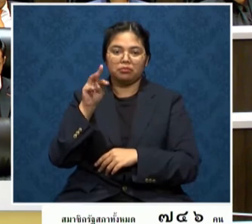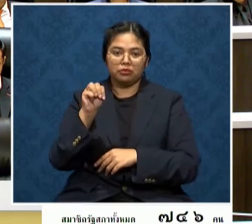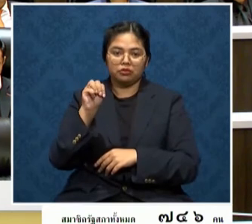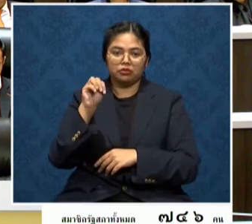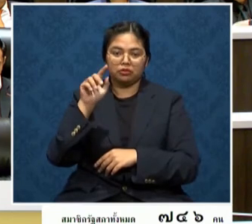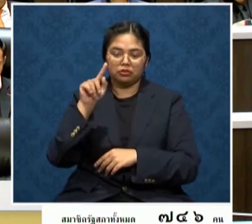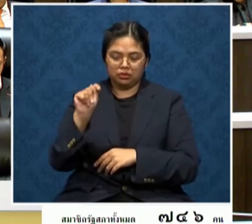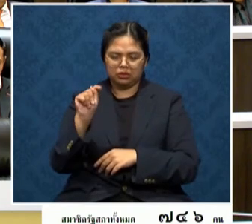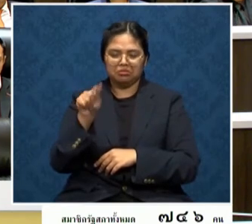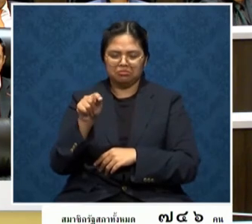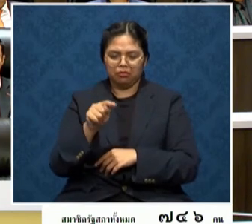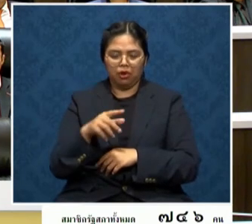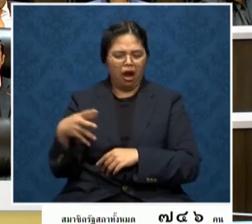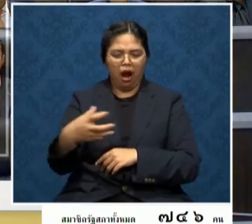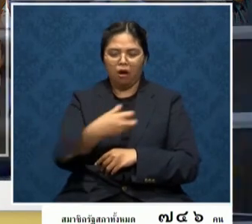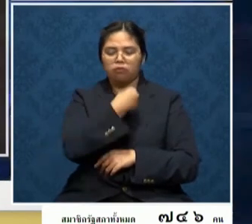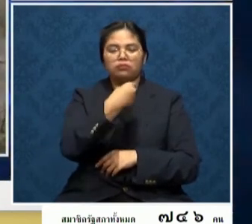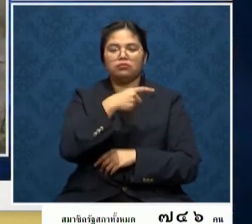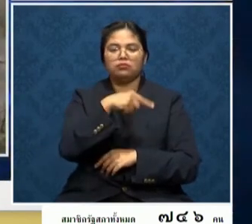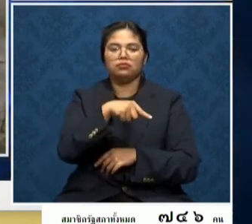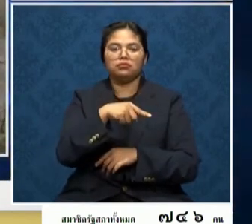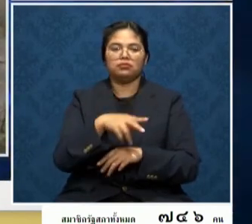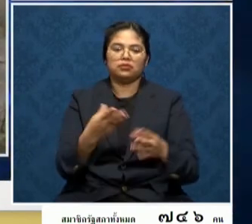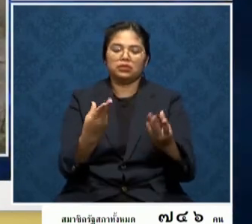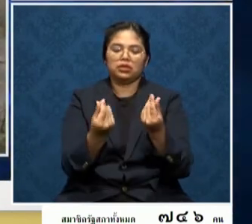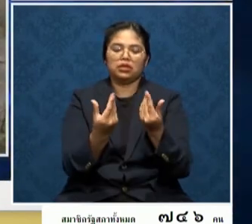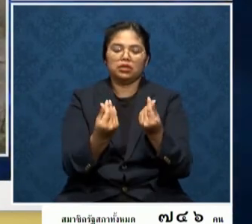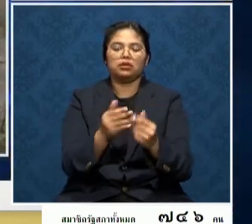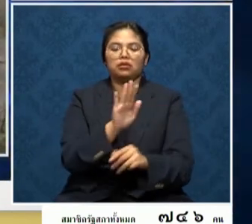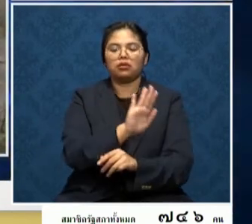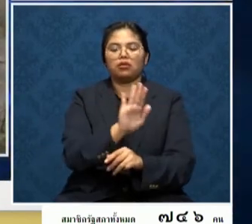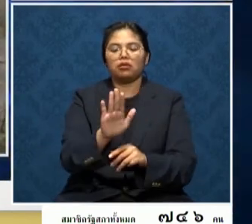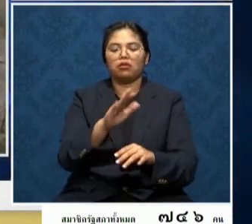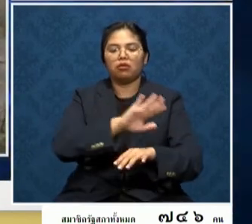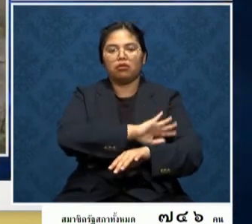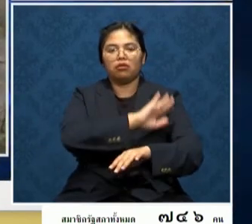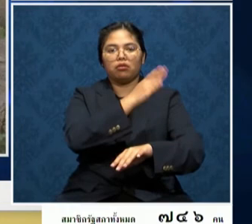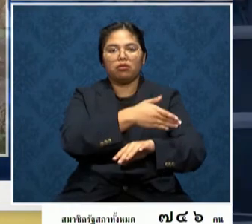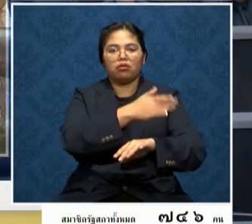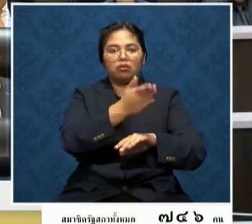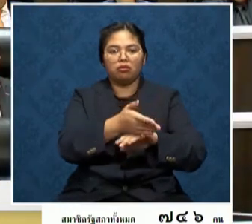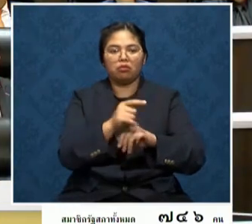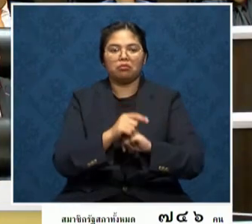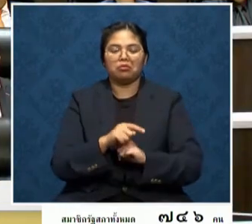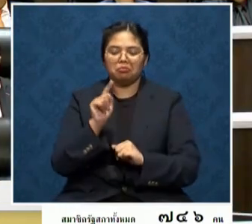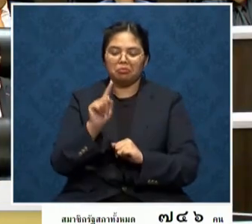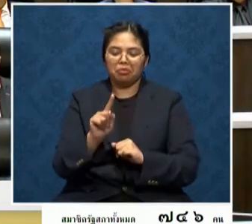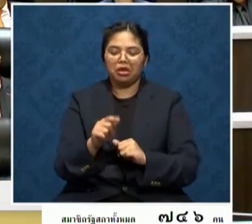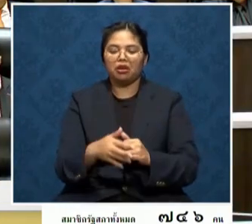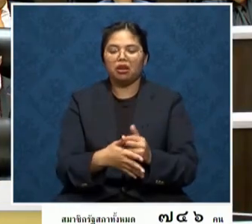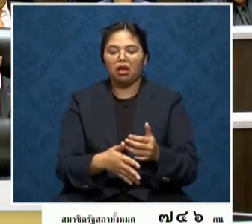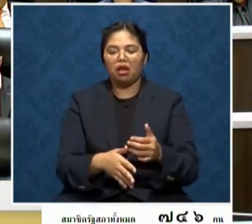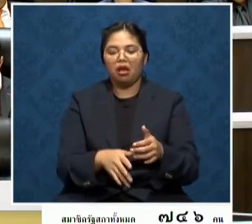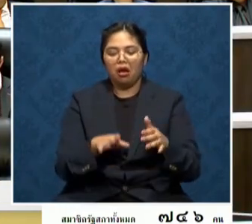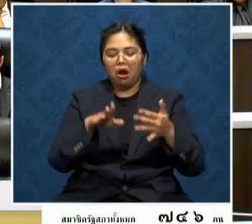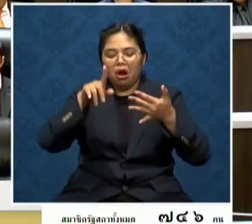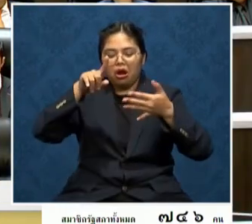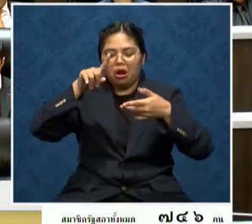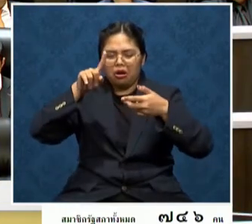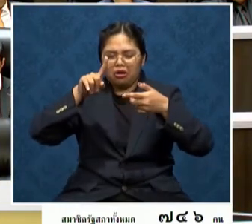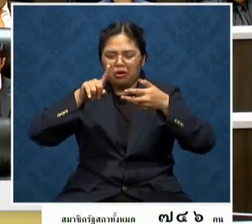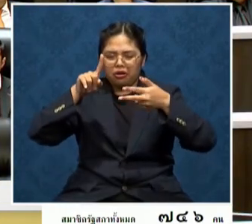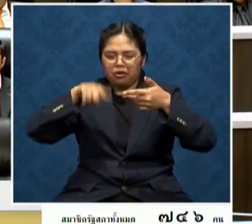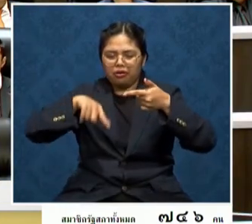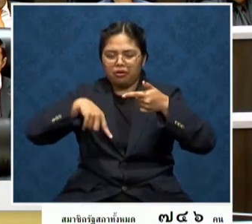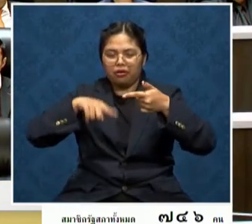ของชาวบ้านต่อไปเพราะเหนือสิ่งอื่นใดครับท่านเป็นน้องชายแท้ๆของพลเอกประวิตรวงษ์สุวรรณคนที่มี